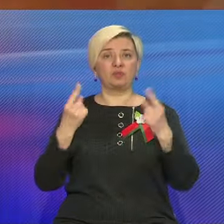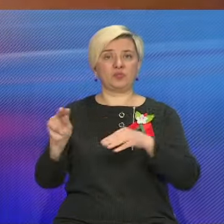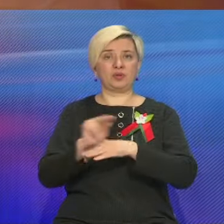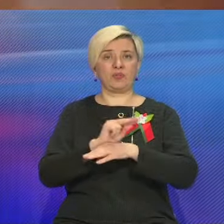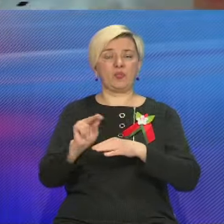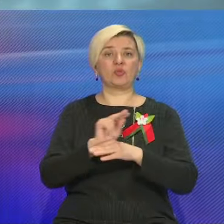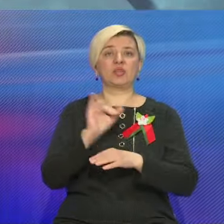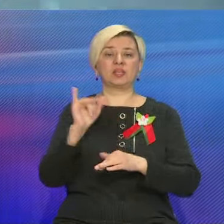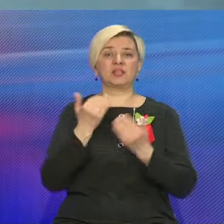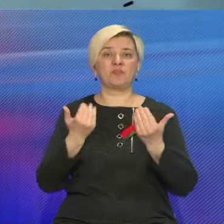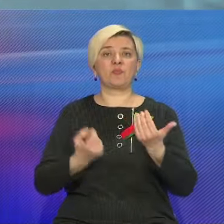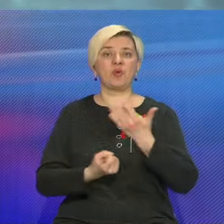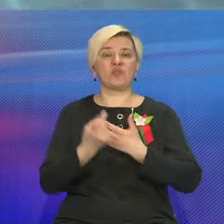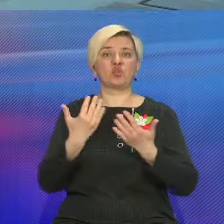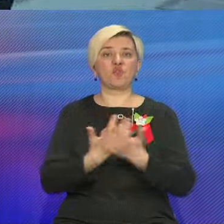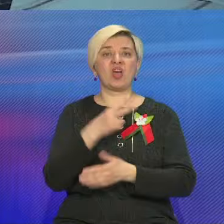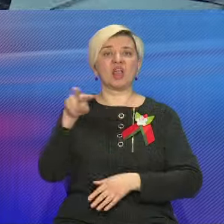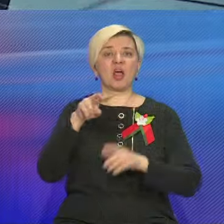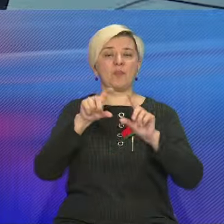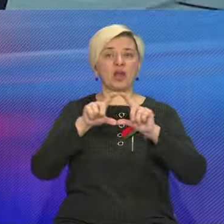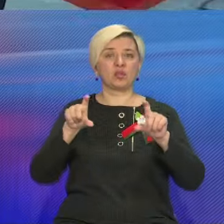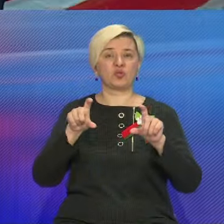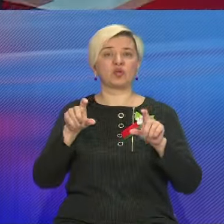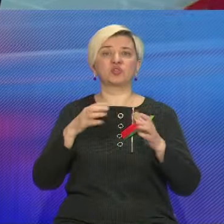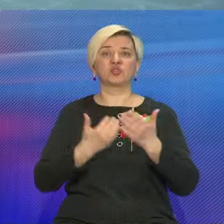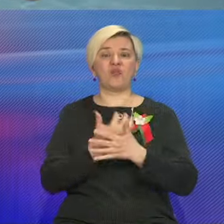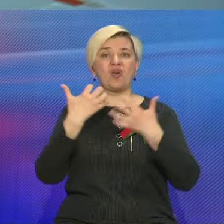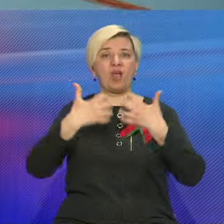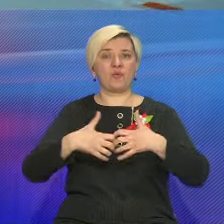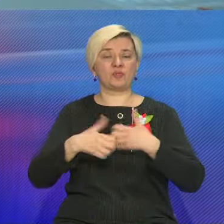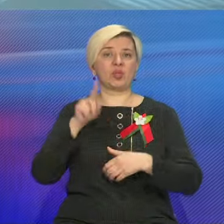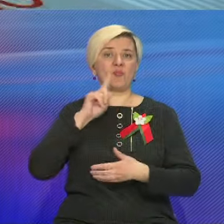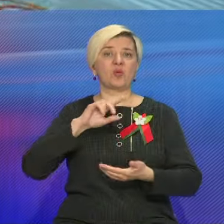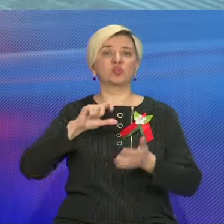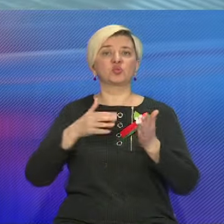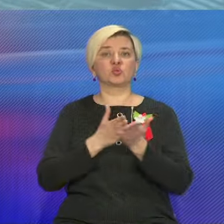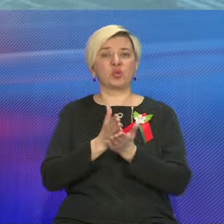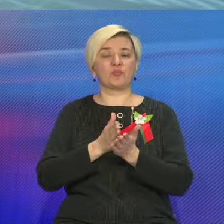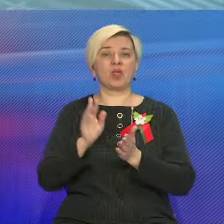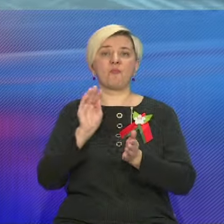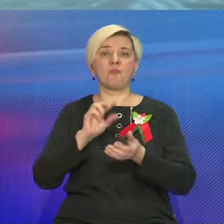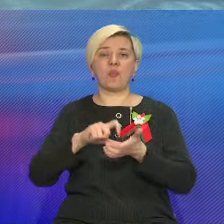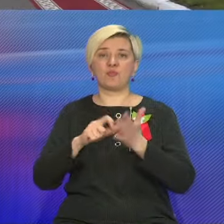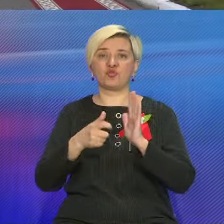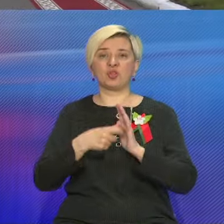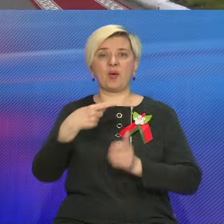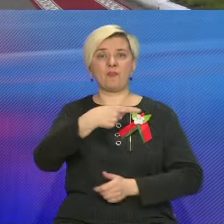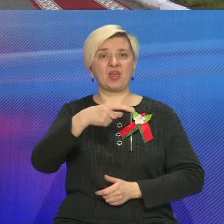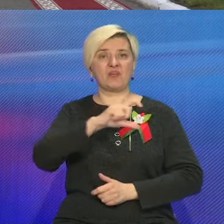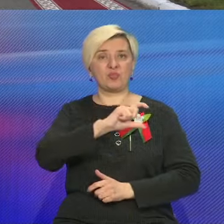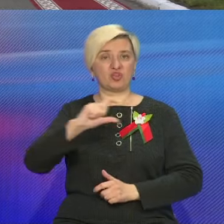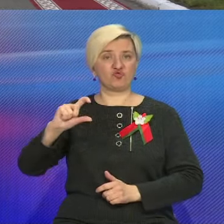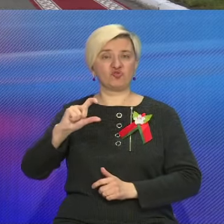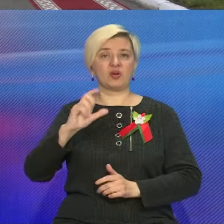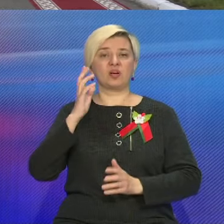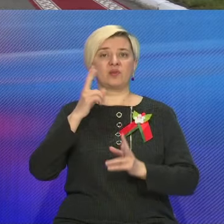тут з'явіліся новыя лабараторыі з сучасным абсталяваннем і камфортныя службовыя памяшканні. На першым паверсе пакоі, дзе